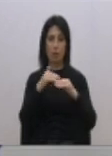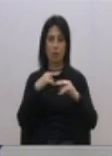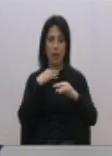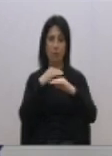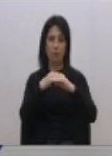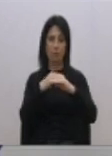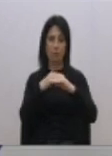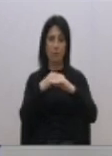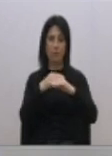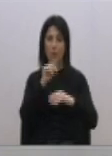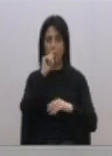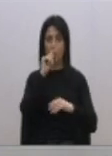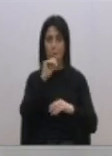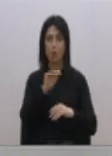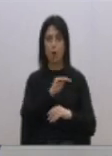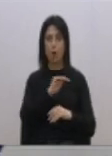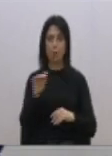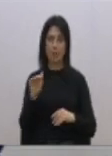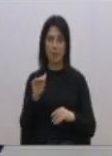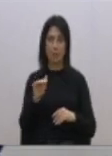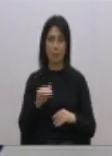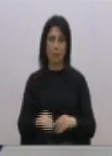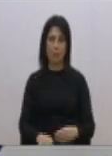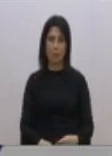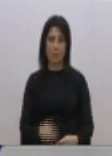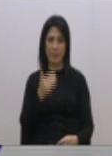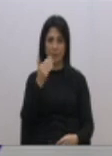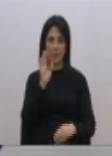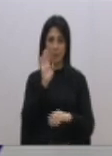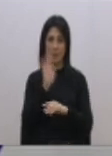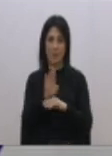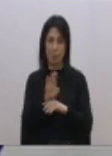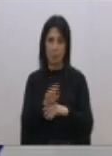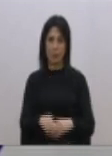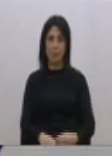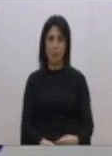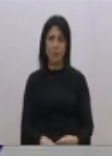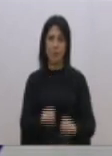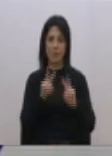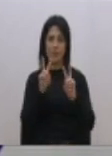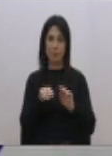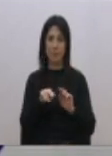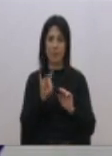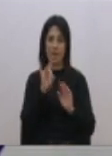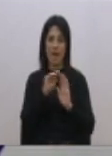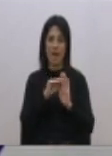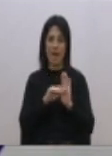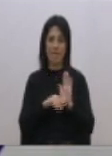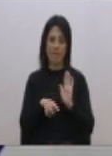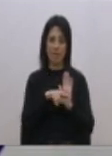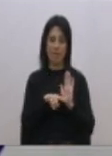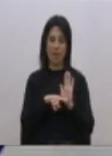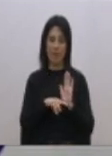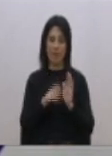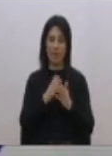Როდესაც პუტინს ოფიციალურად მისი ბრძანებულებით სპეციალურ რეესში ყავს შეყვანილი